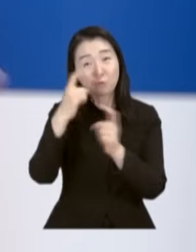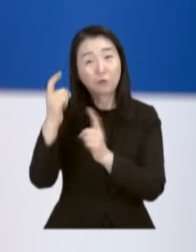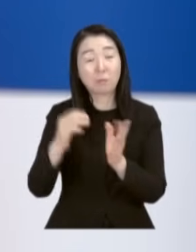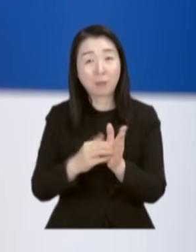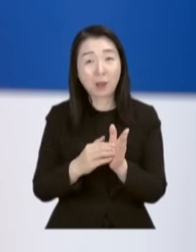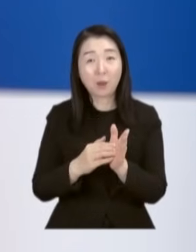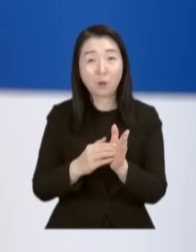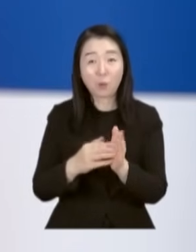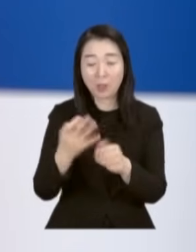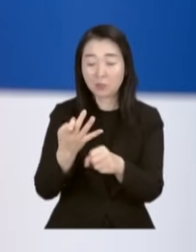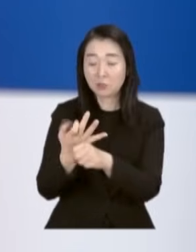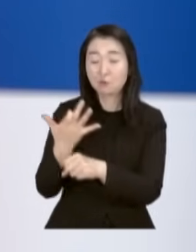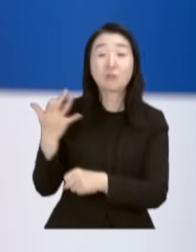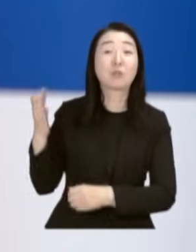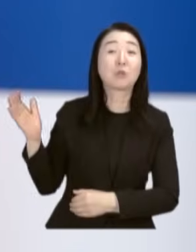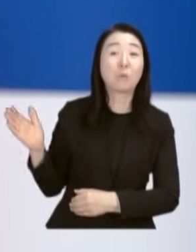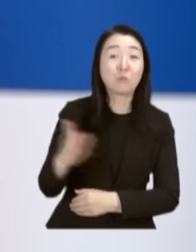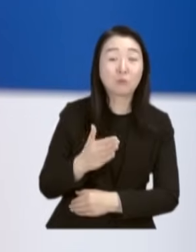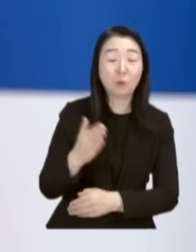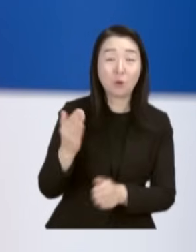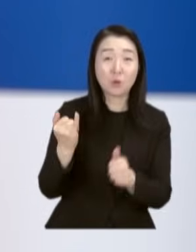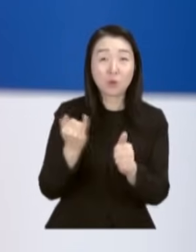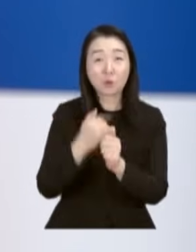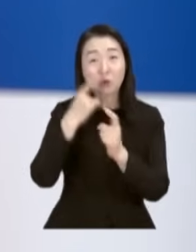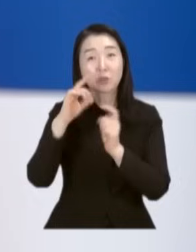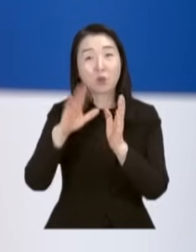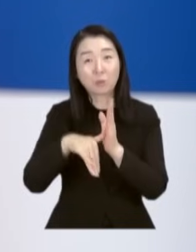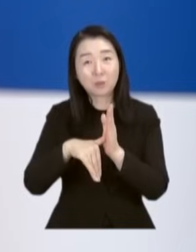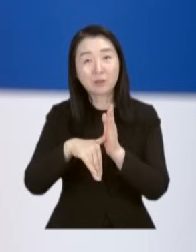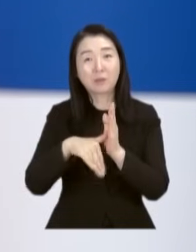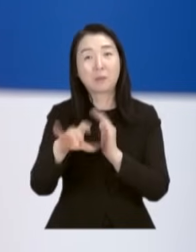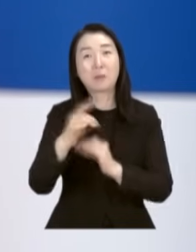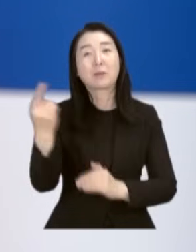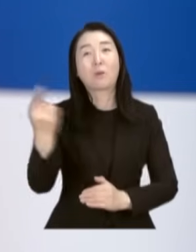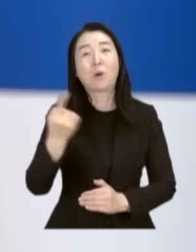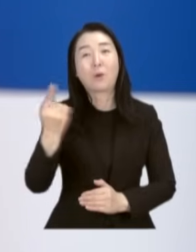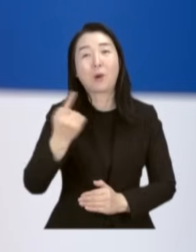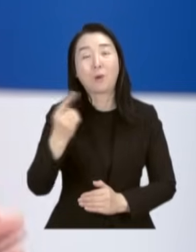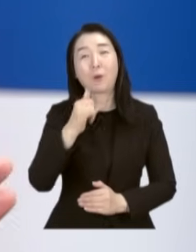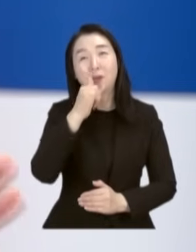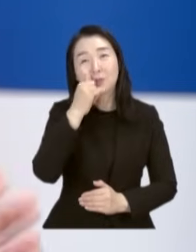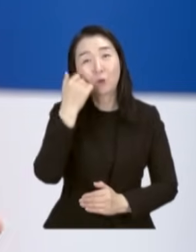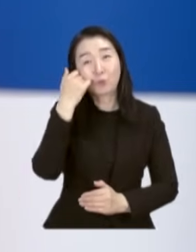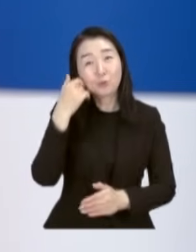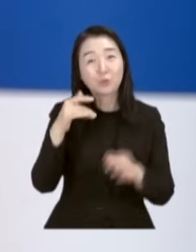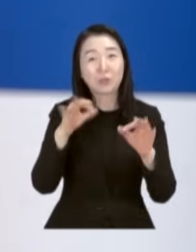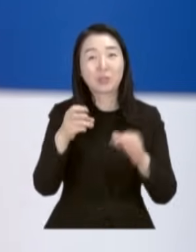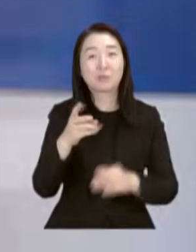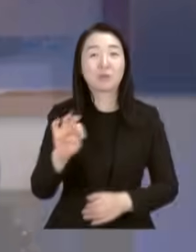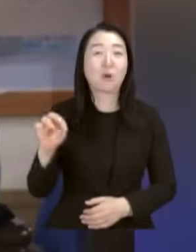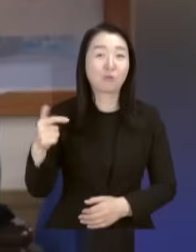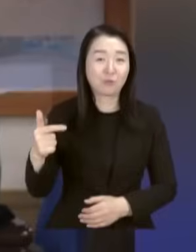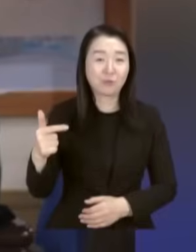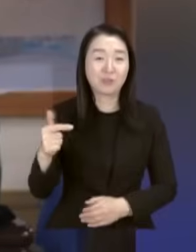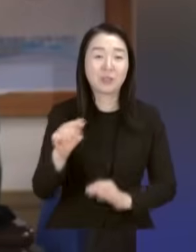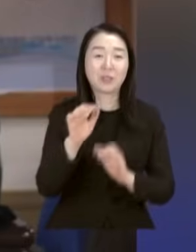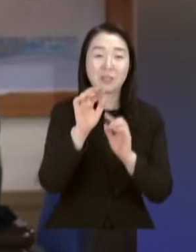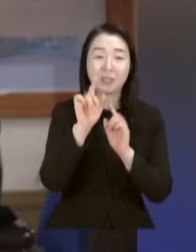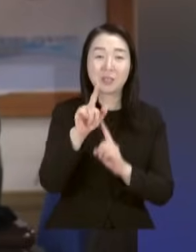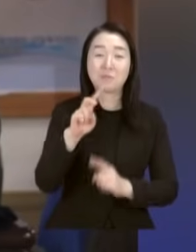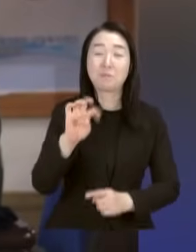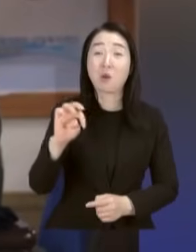지금부터 19년 전부터 결혼 기념일마다 와가지고. 한 번도 안 빠지고 오는 세상에. 형제가 김종훈 형제라고 아. 이명신